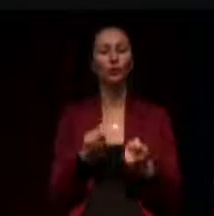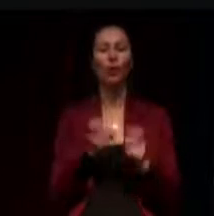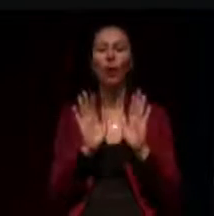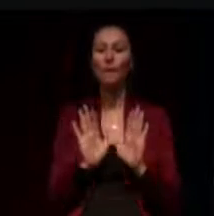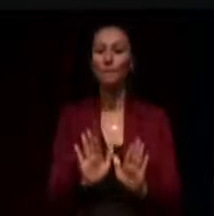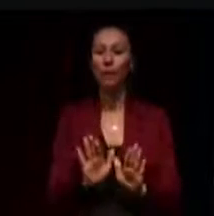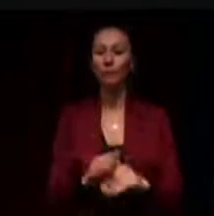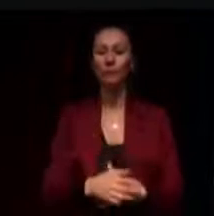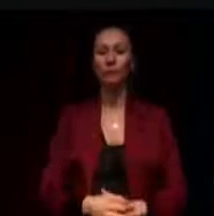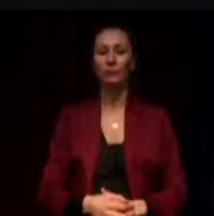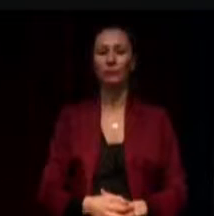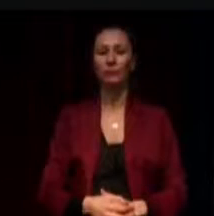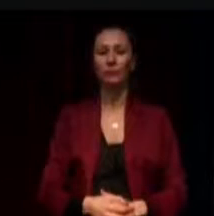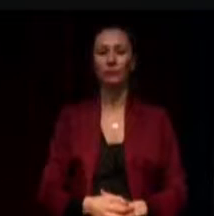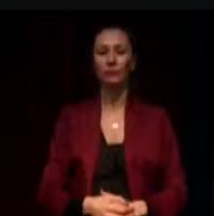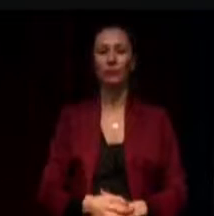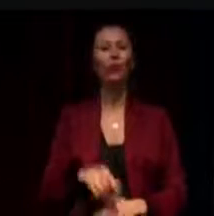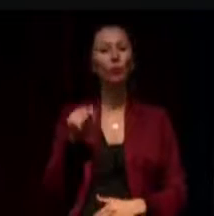Ama